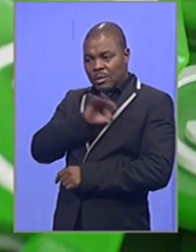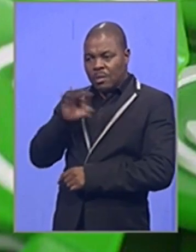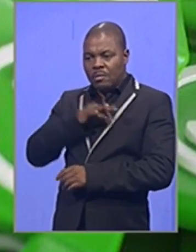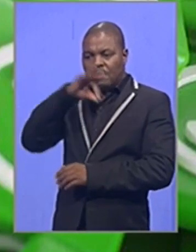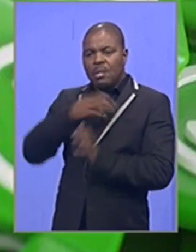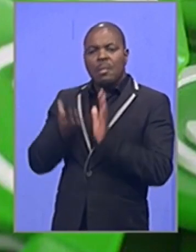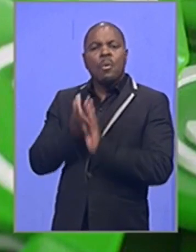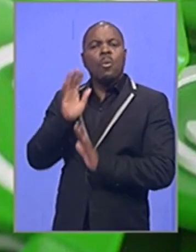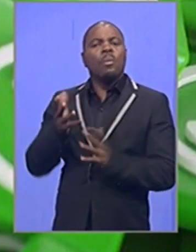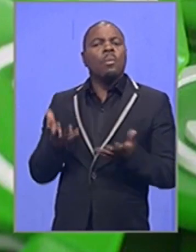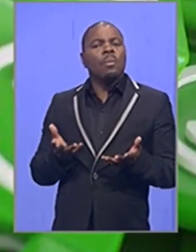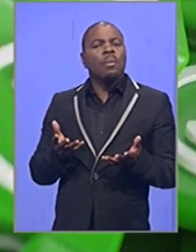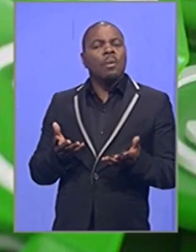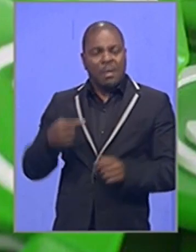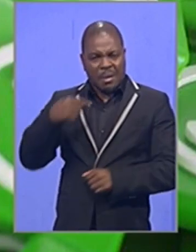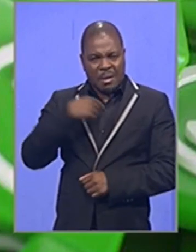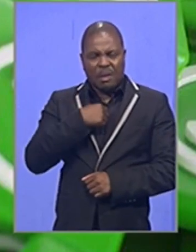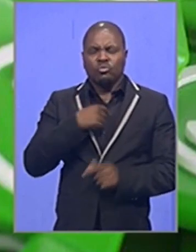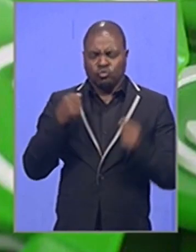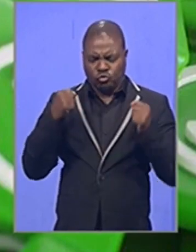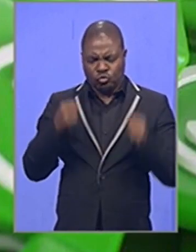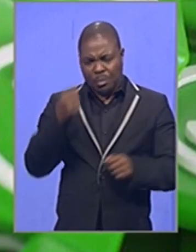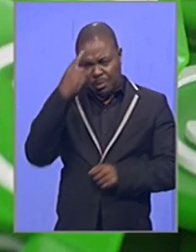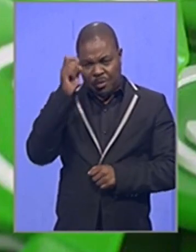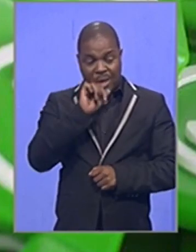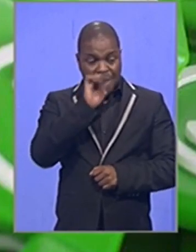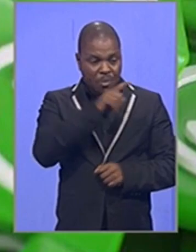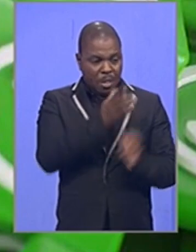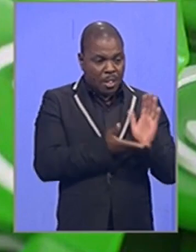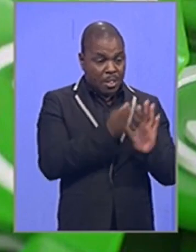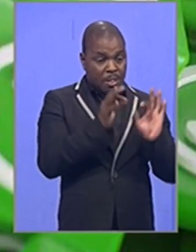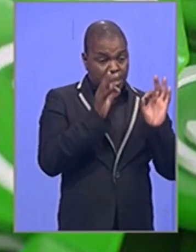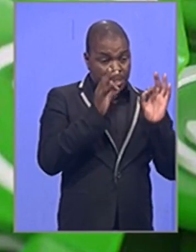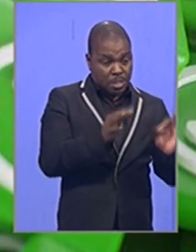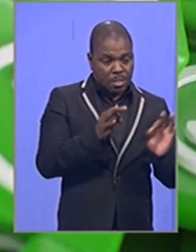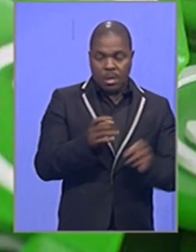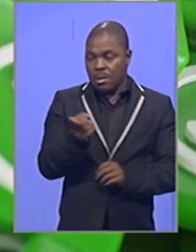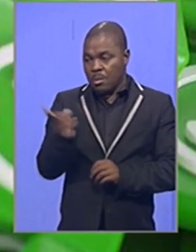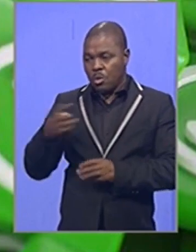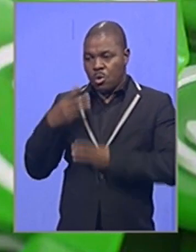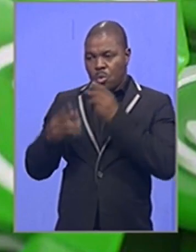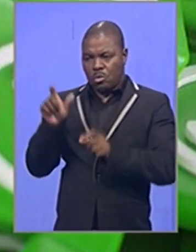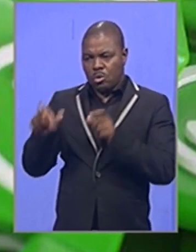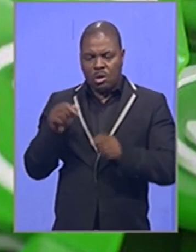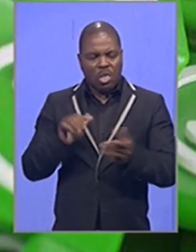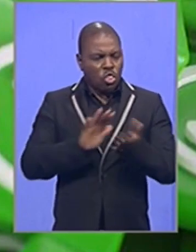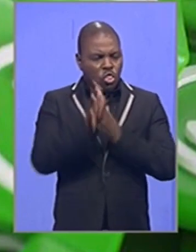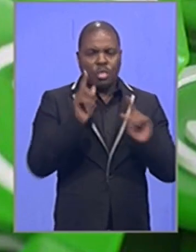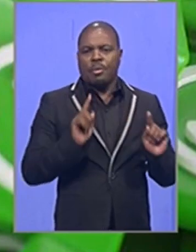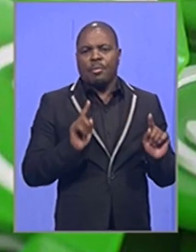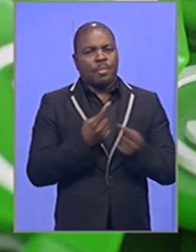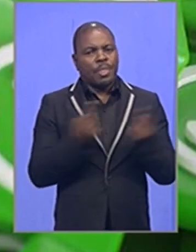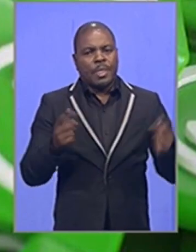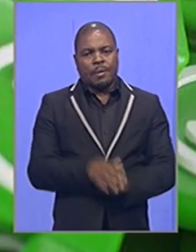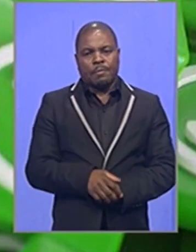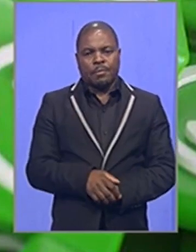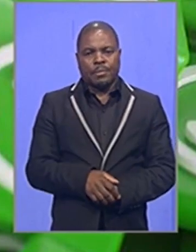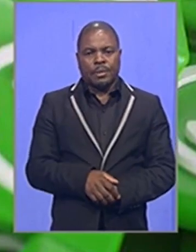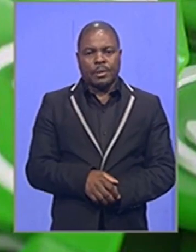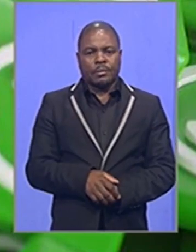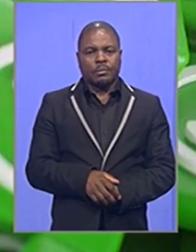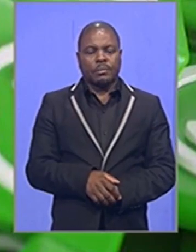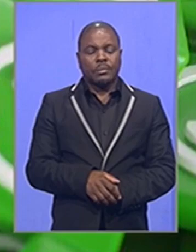keletsa mogolo. Ke na le tumelo e tileng ya hore ha ba ka lokisa seo basebetsi ba keke ba senya thepa eo. Boemong bona ba